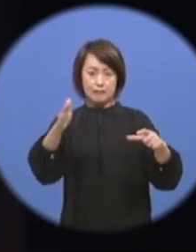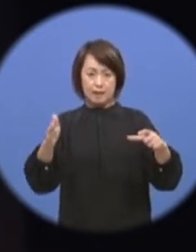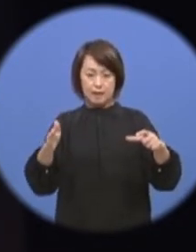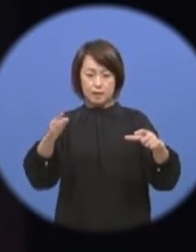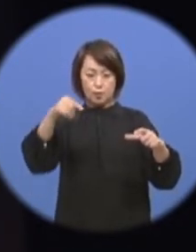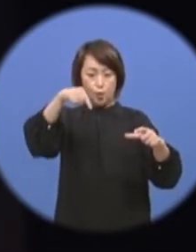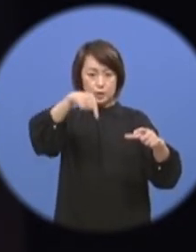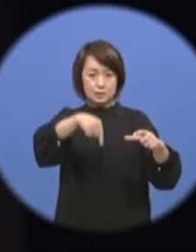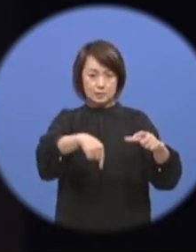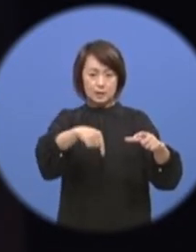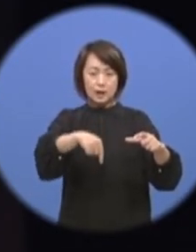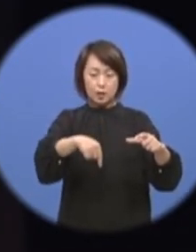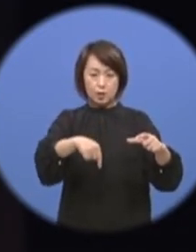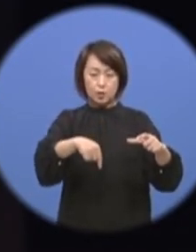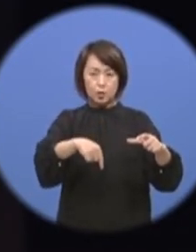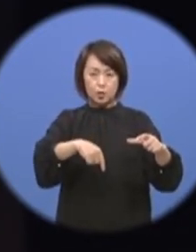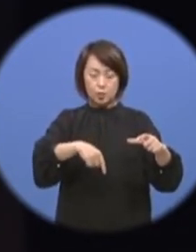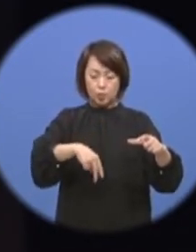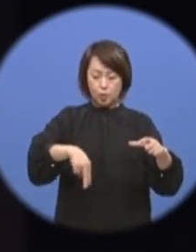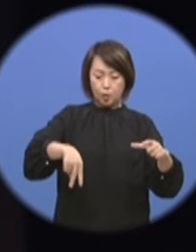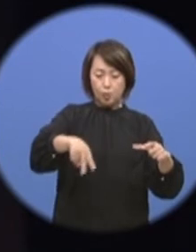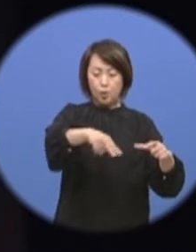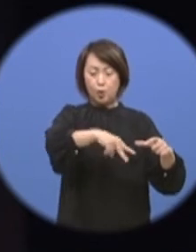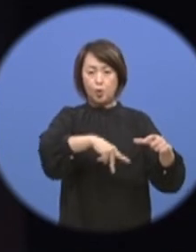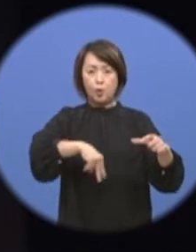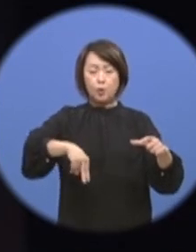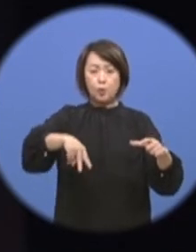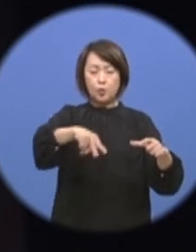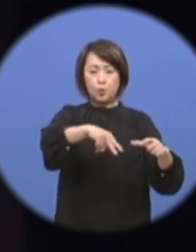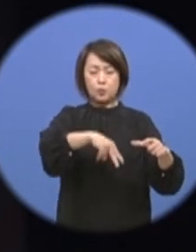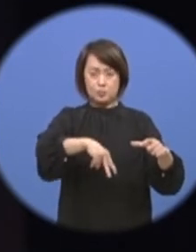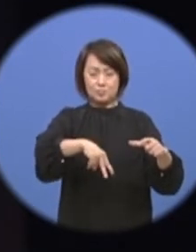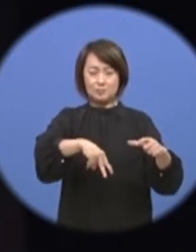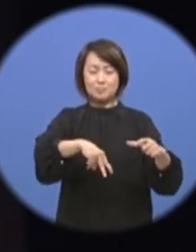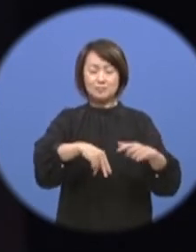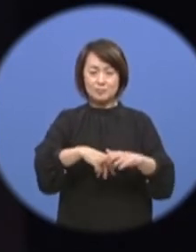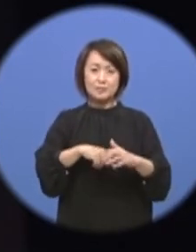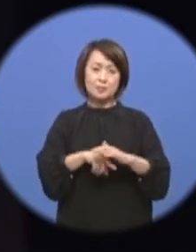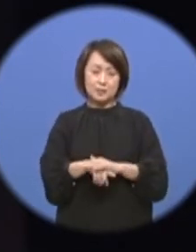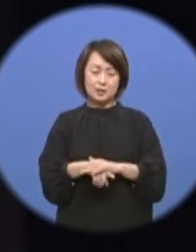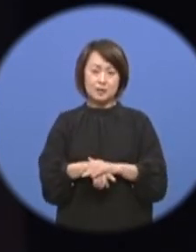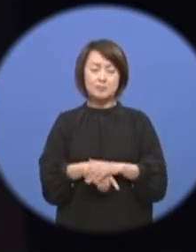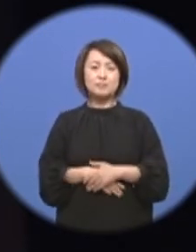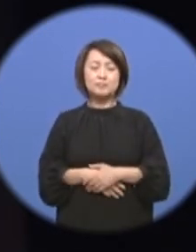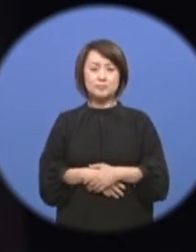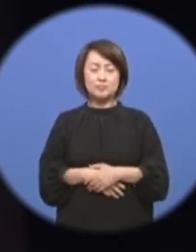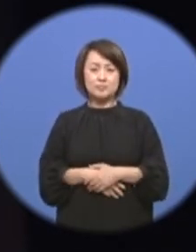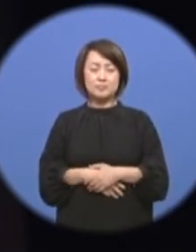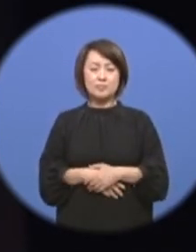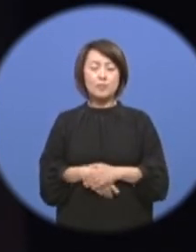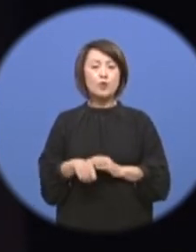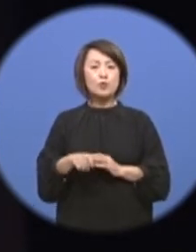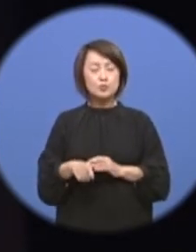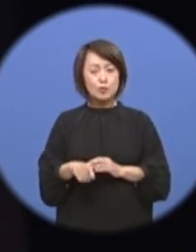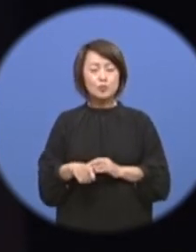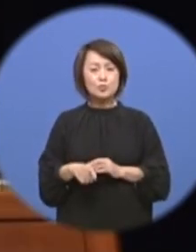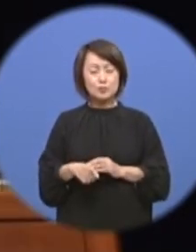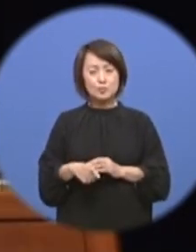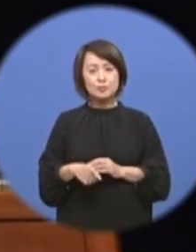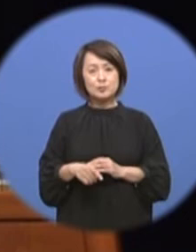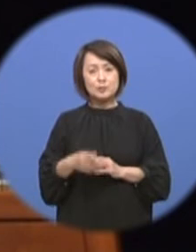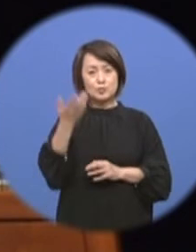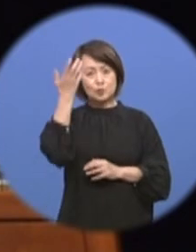屋根の下を主要な動線にしていくとあの皆さんがこう動いていくそういうあの構図になり